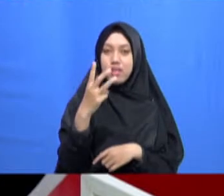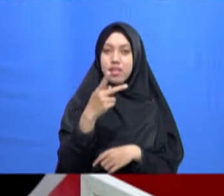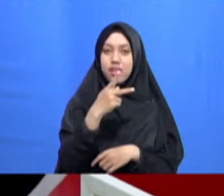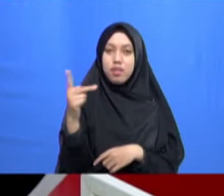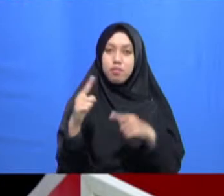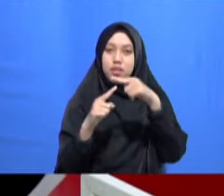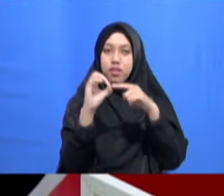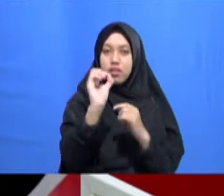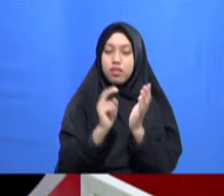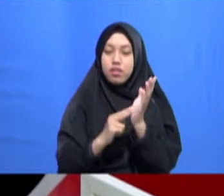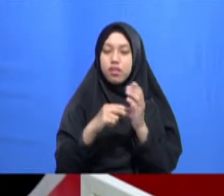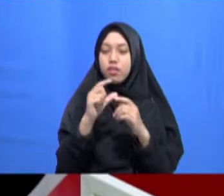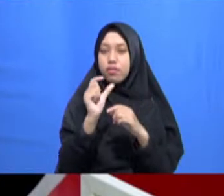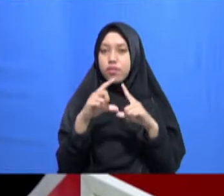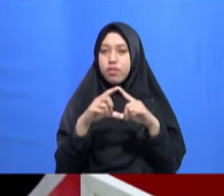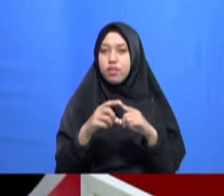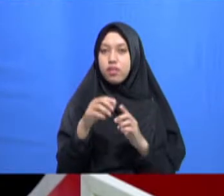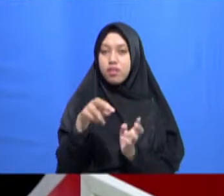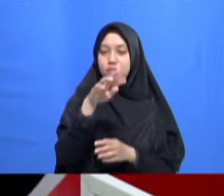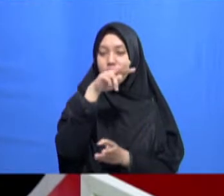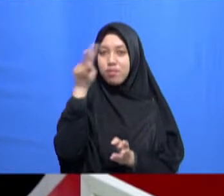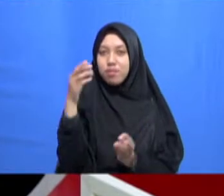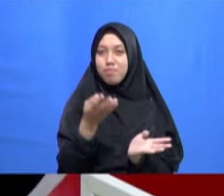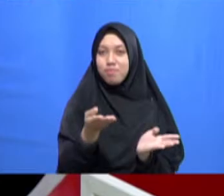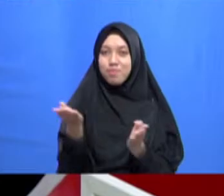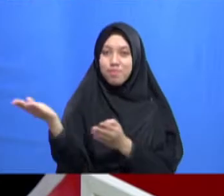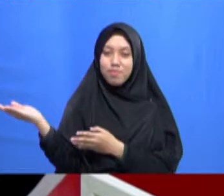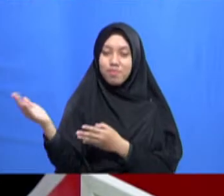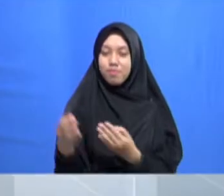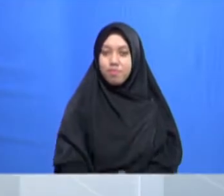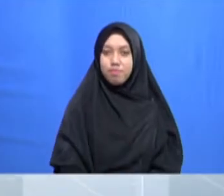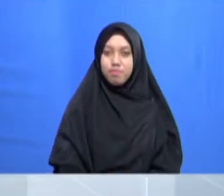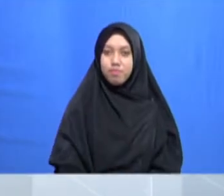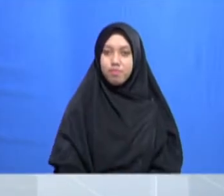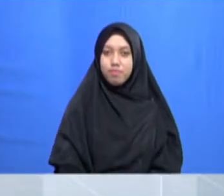memperkenalkan kepada Anda, inilah profil moderator kita.